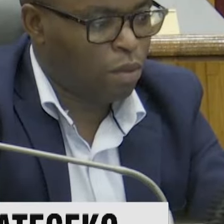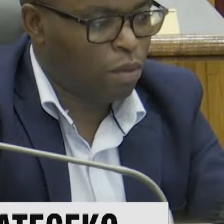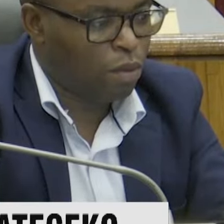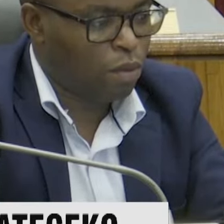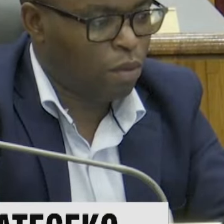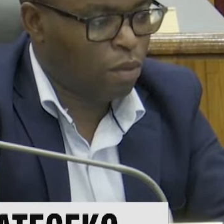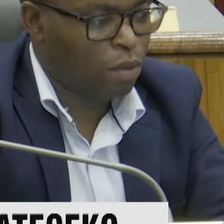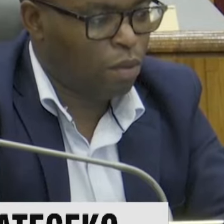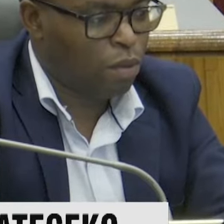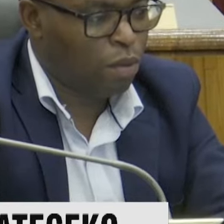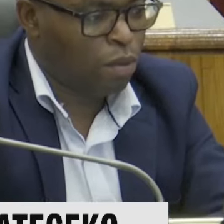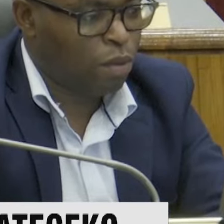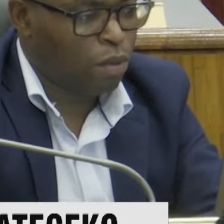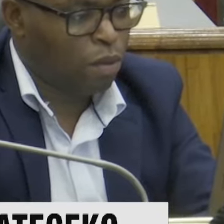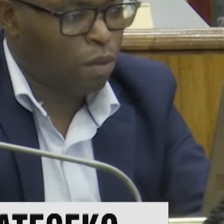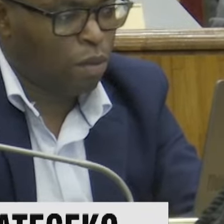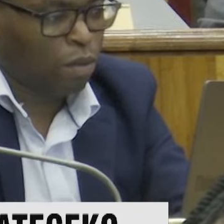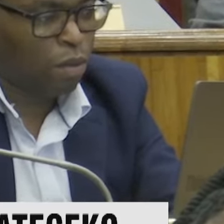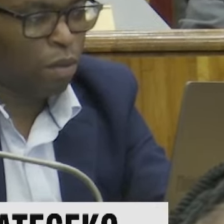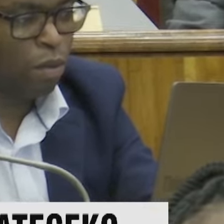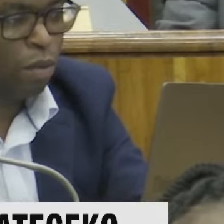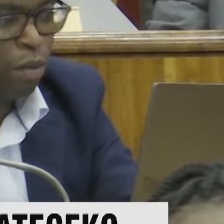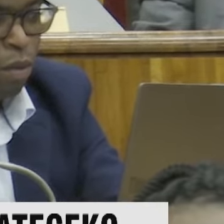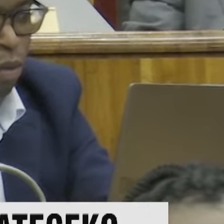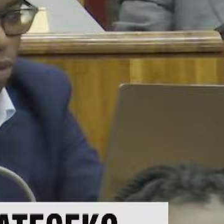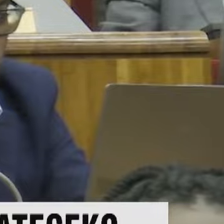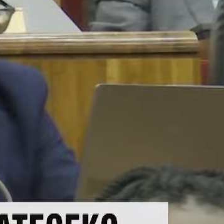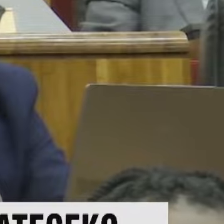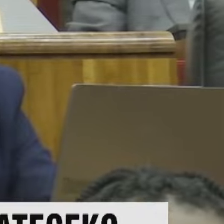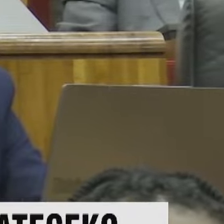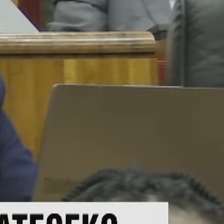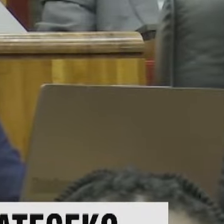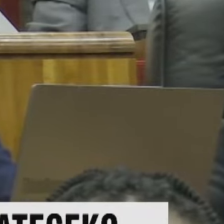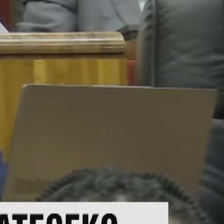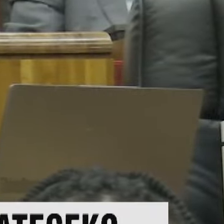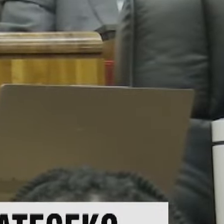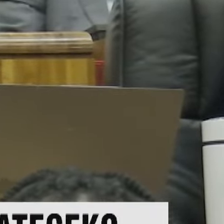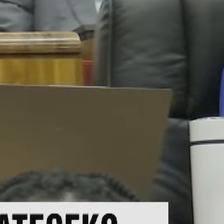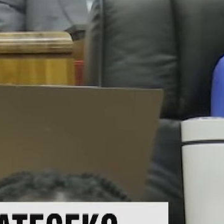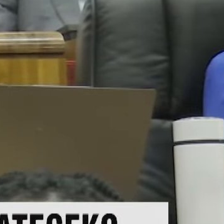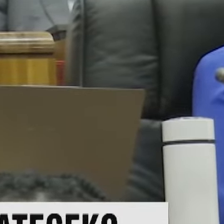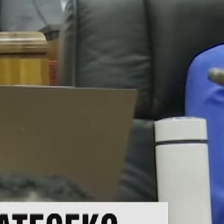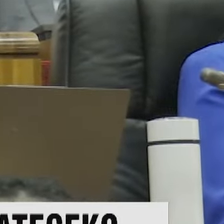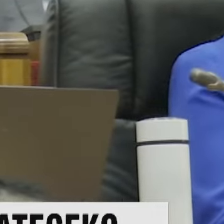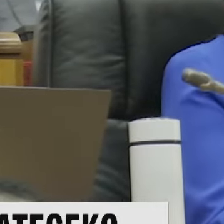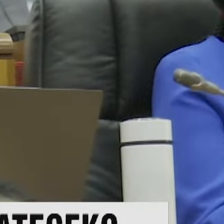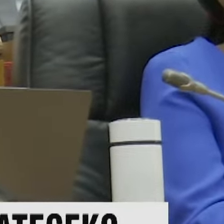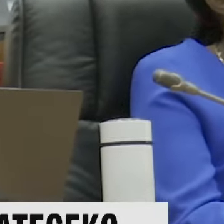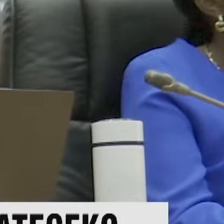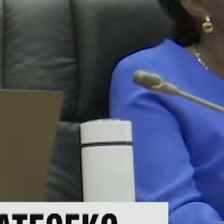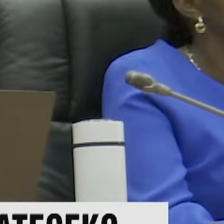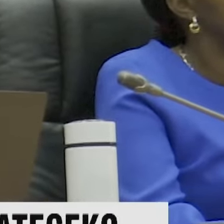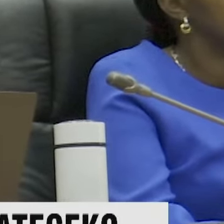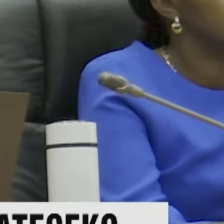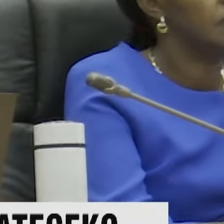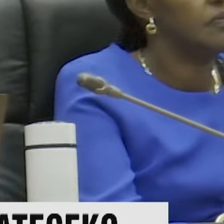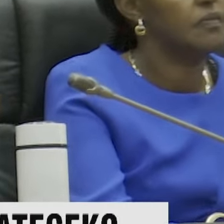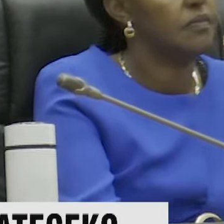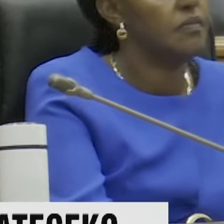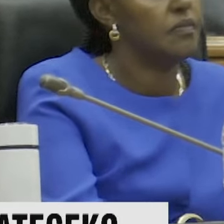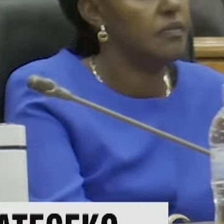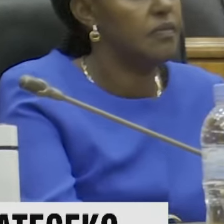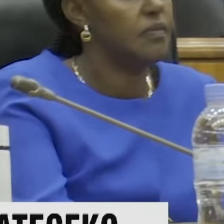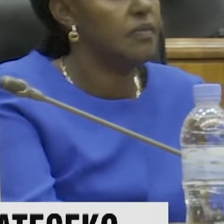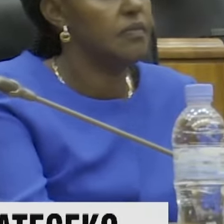cya 98%. Uruhare rwabyo ruri ku kigero cya 55% ku musaruro mbumbe w'imbere